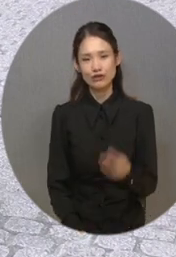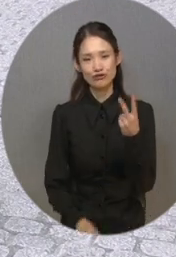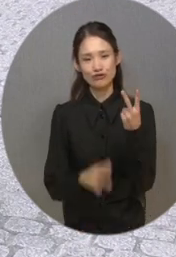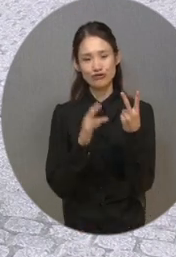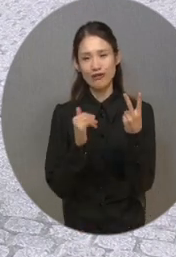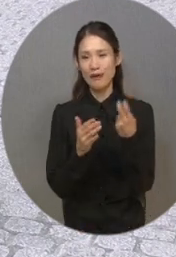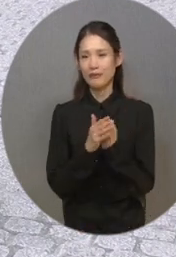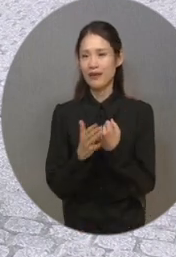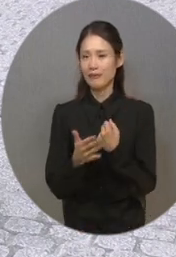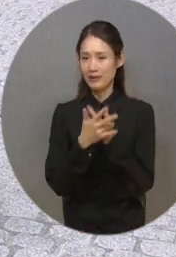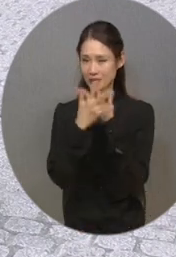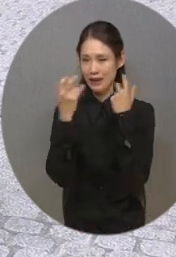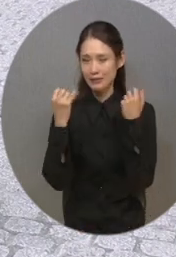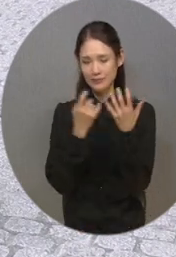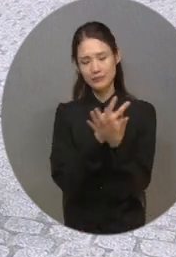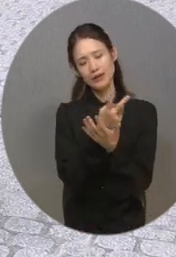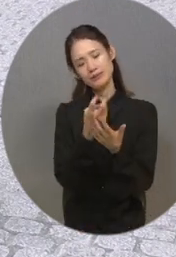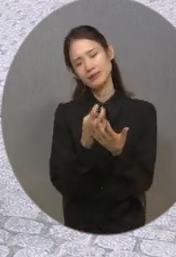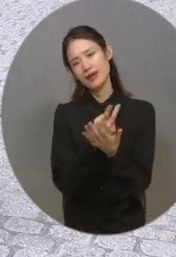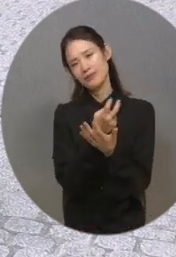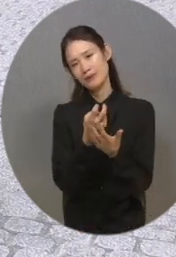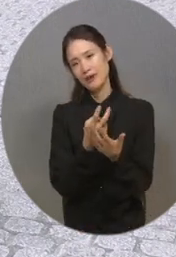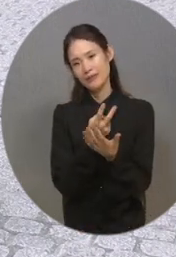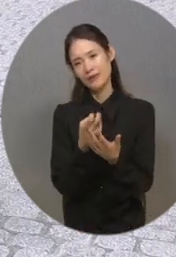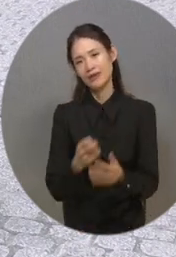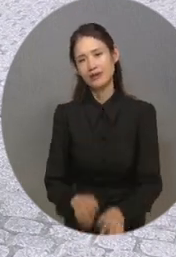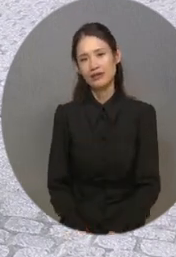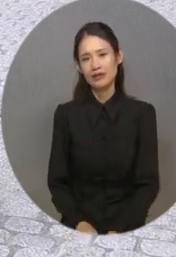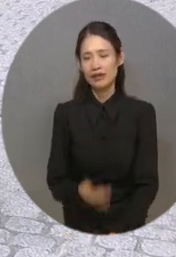시간 같은 순간